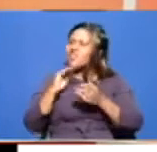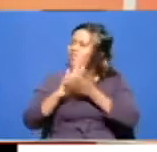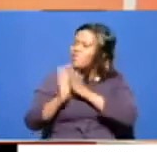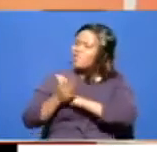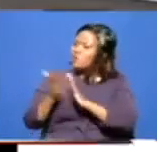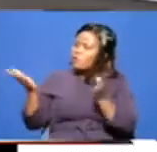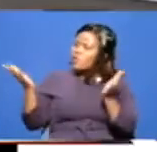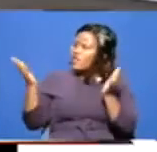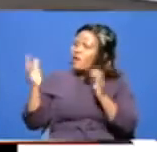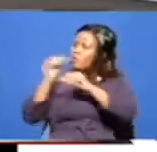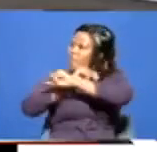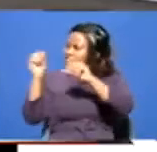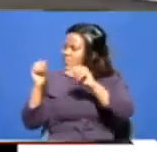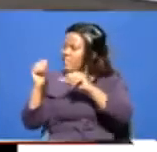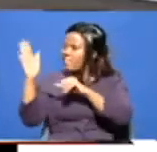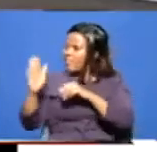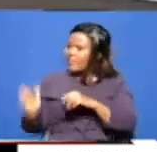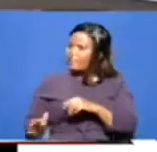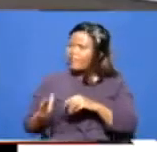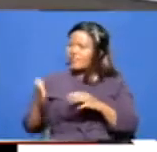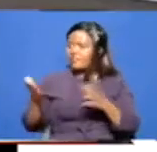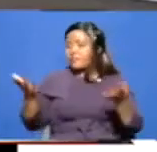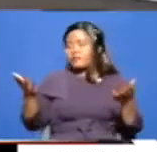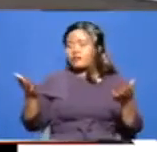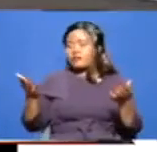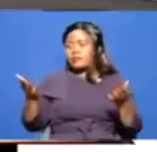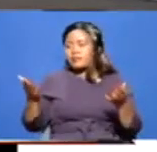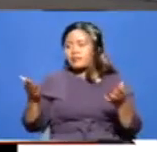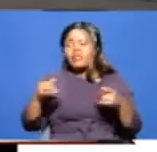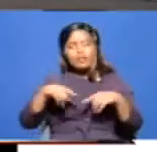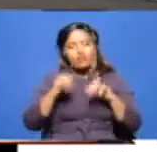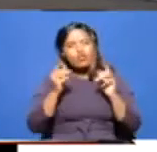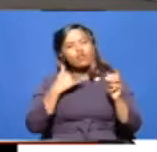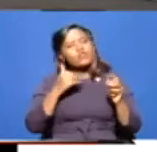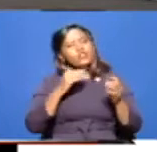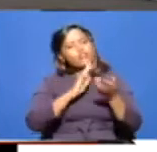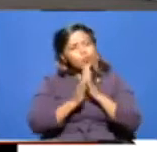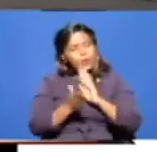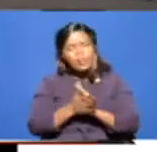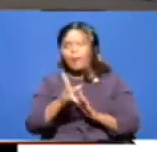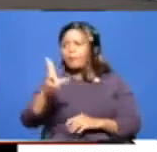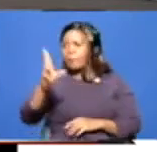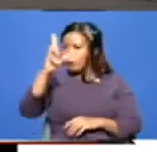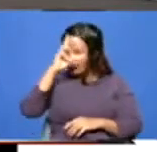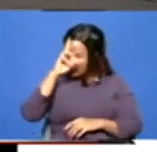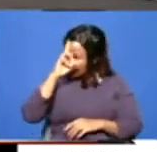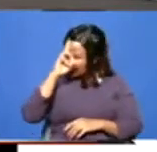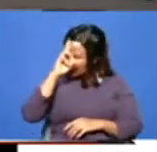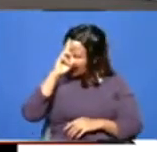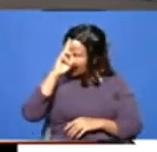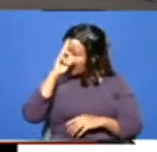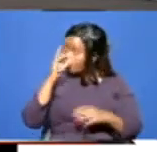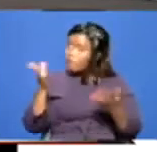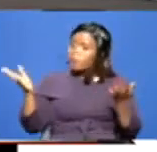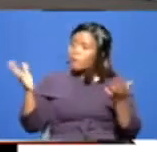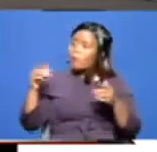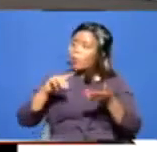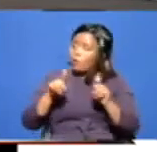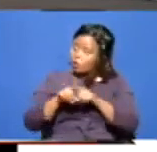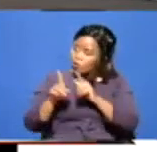ana siku moja. Karibu, karibu Sarafina. Mm-hmm. Alikuwa anataka kuwa askari polisi. Uh-huh. Na kwa hivyo alianza